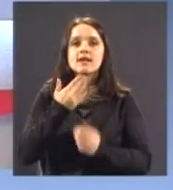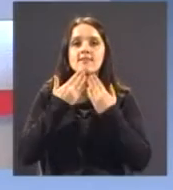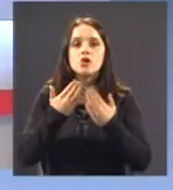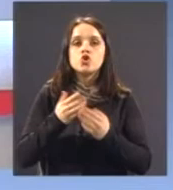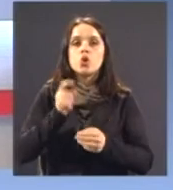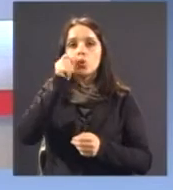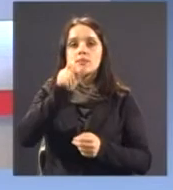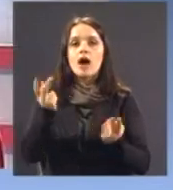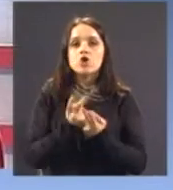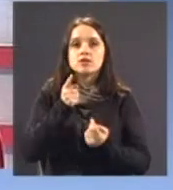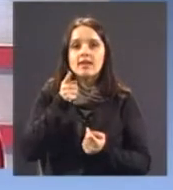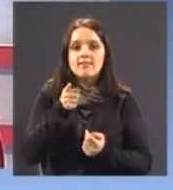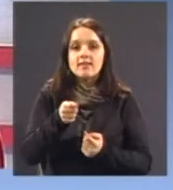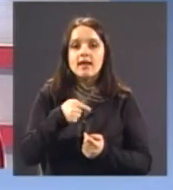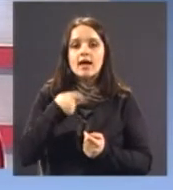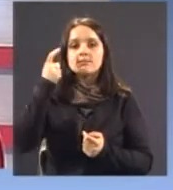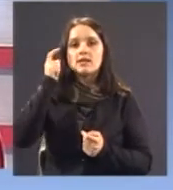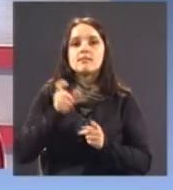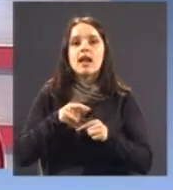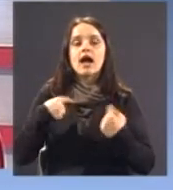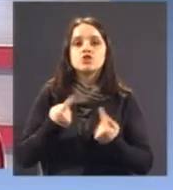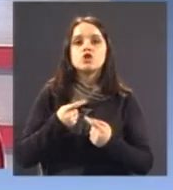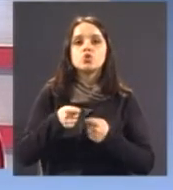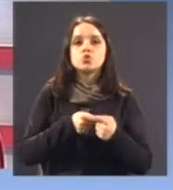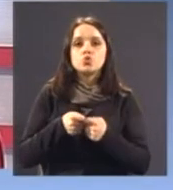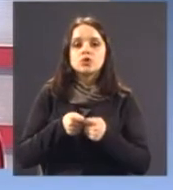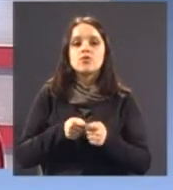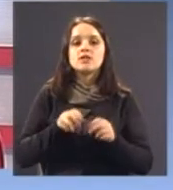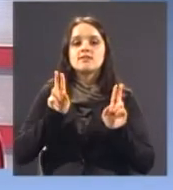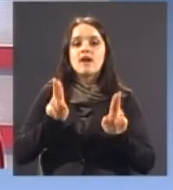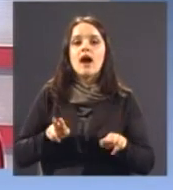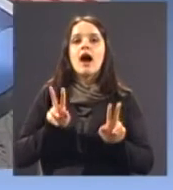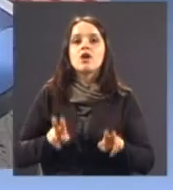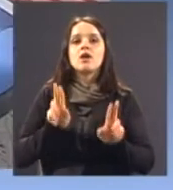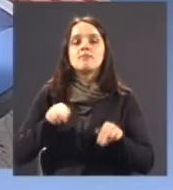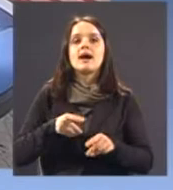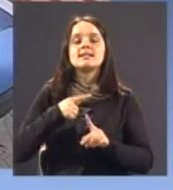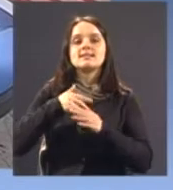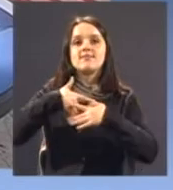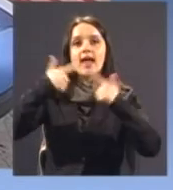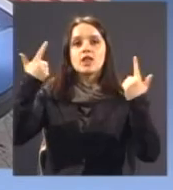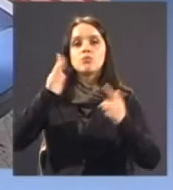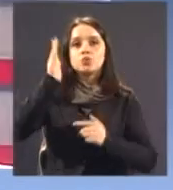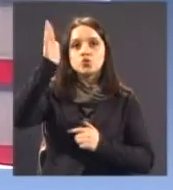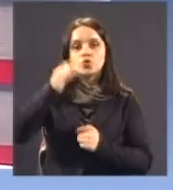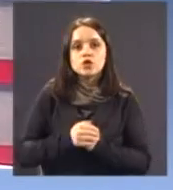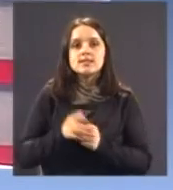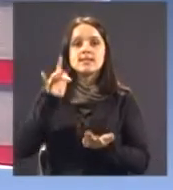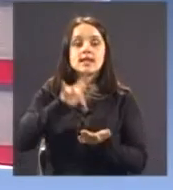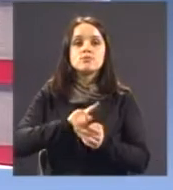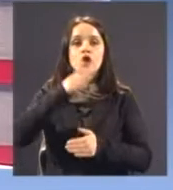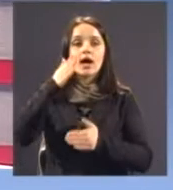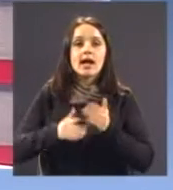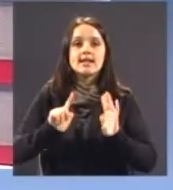vi, ja smatram da naše društvo zaista ima svjetlu budućnost. Stigli smo, poštovani gledalci, dakle, do kraja